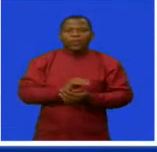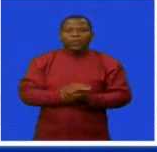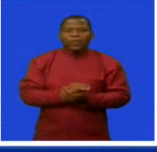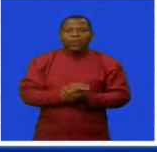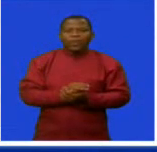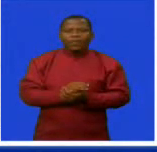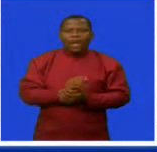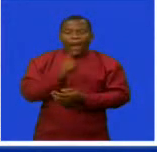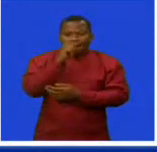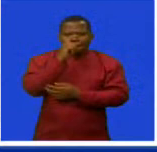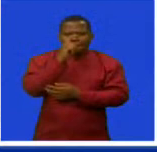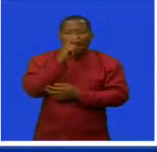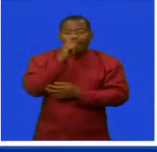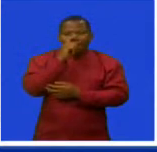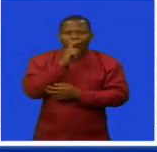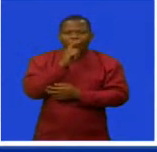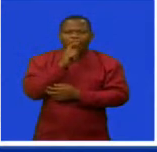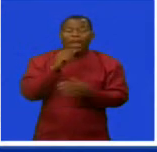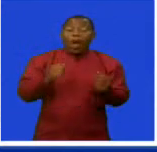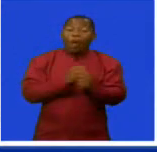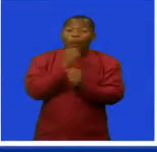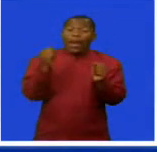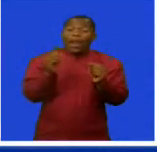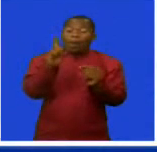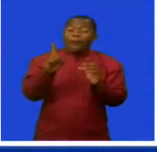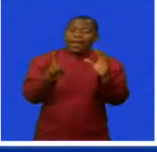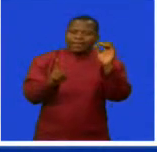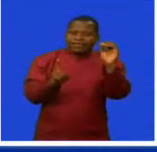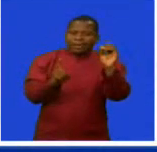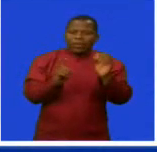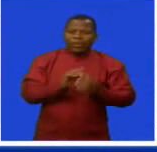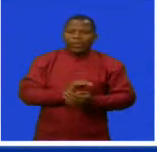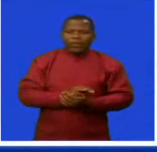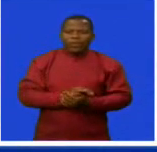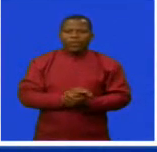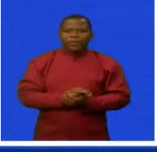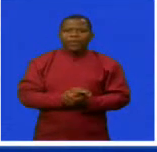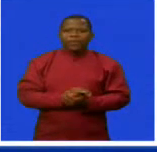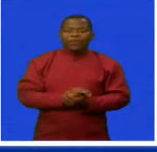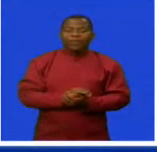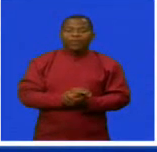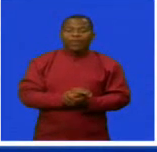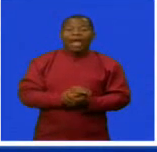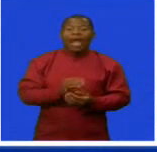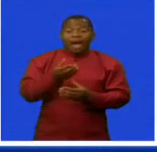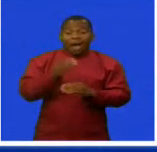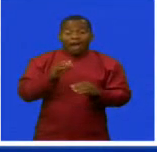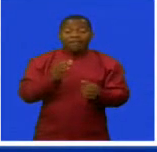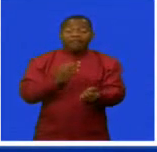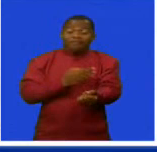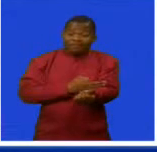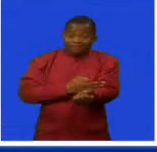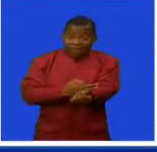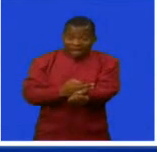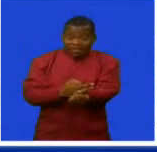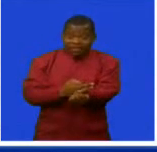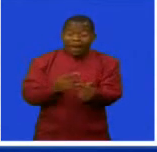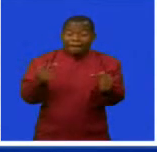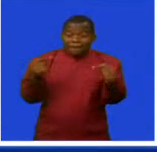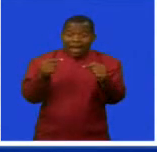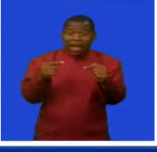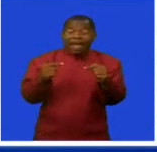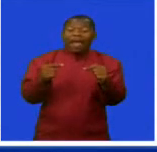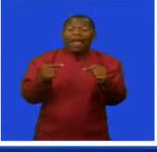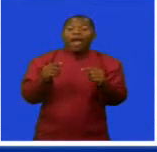ishaye i-Azerbaijan ngeligoli linye-ke ecanzeni. Labavikela lenzebeke iFrance badlale-ke kulingana nelive